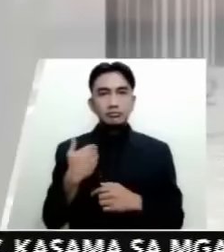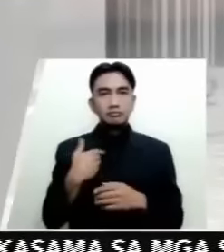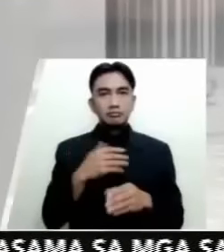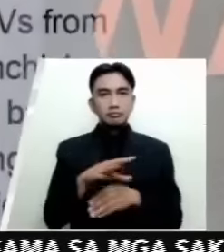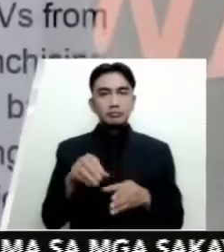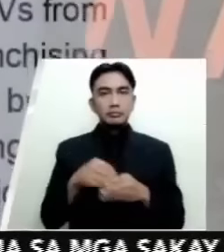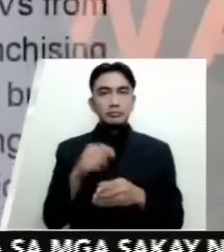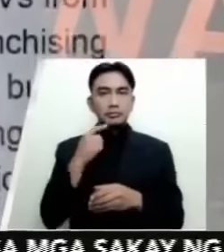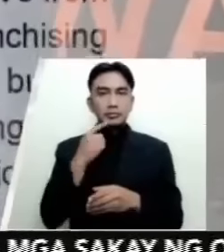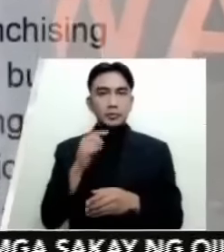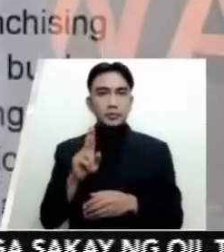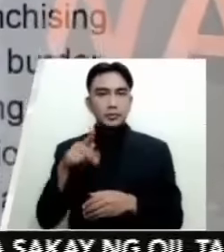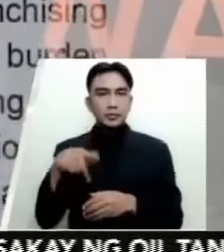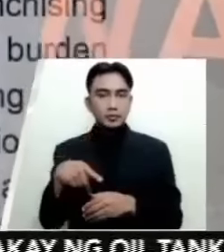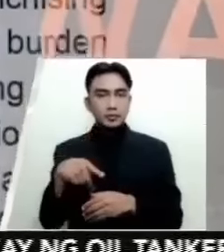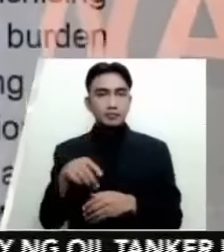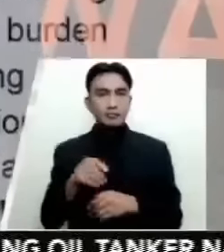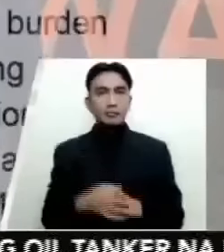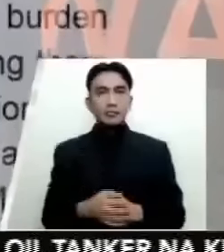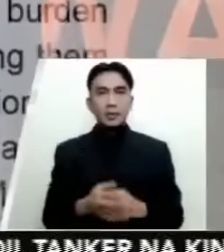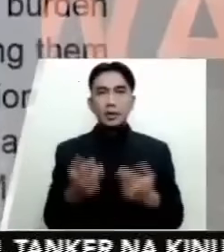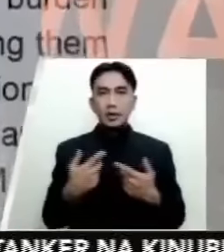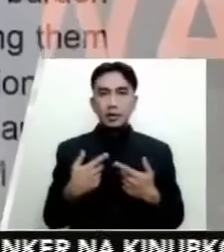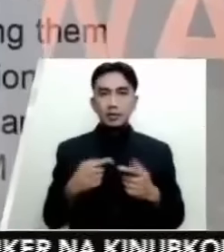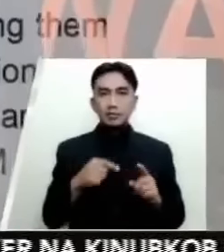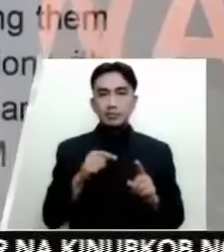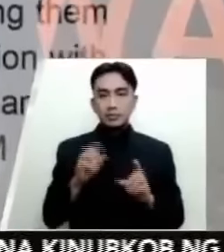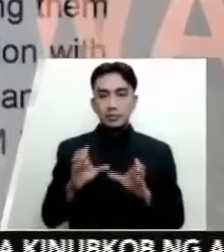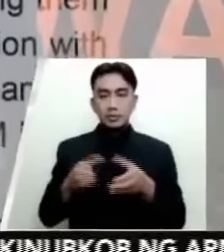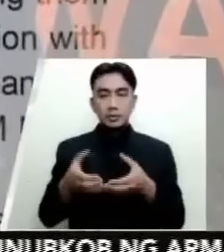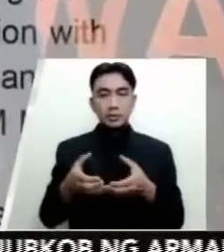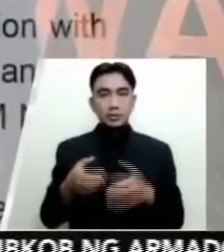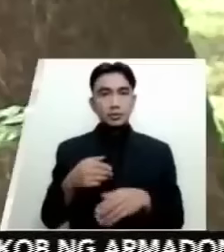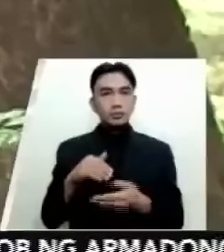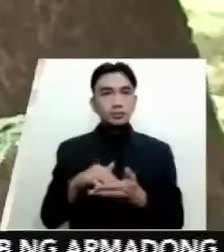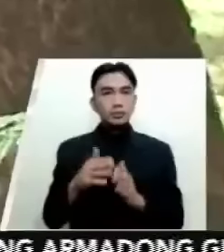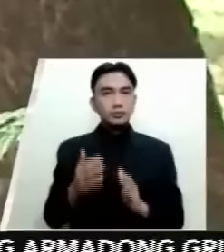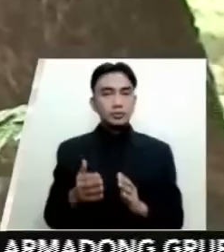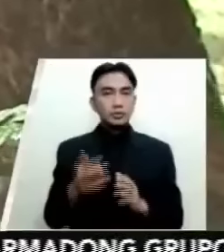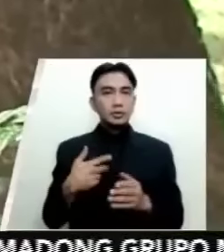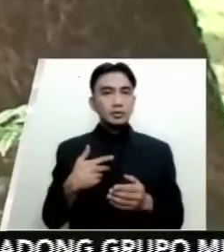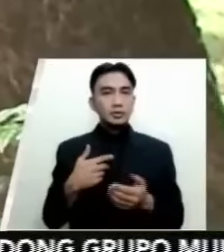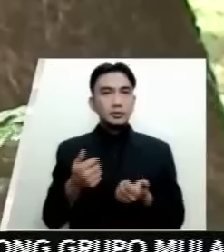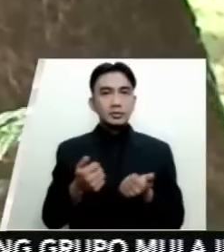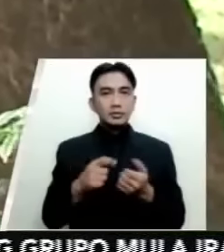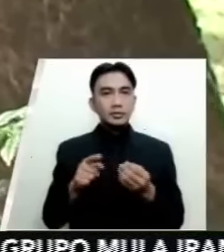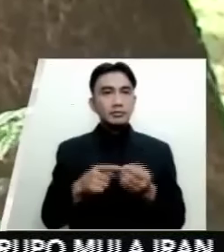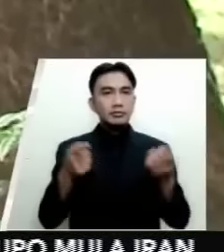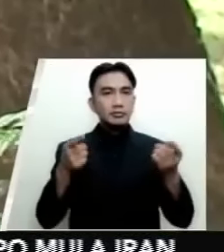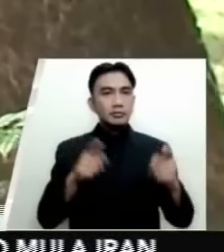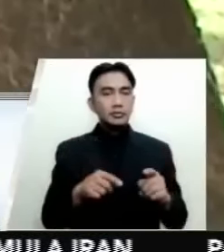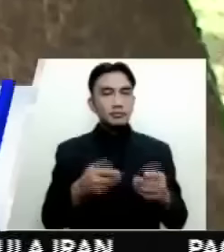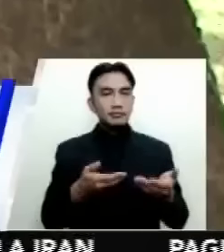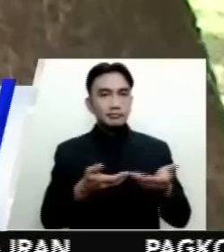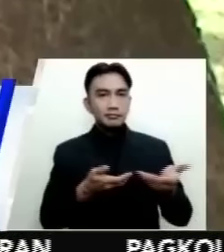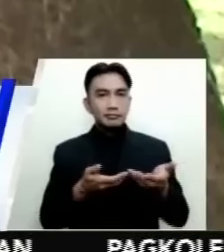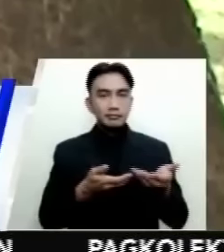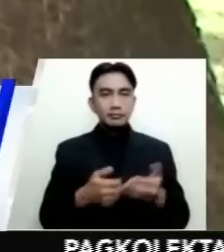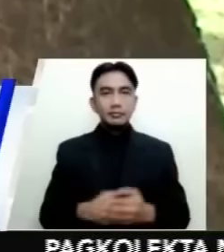Diliman. Kaya humingi ng dialogo ang Student Council sa kanilang admin tungkol dito. Mag-expire mga prangkesa ko mga July at saka